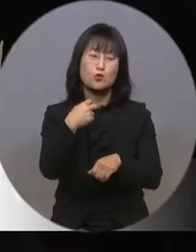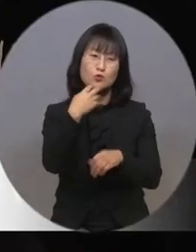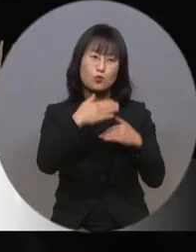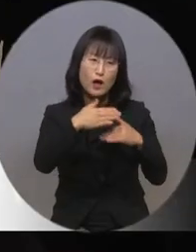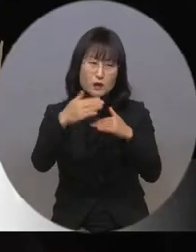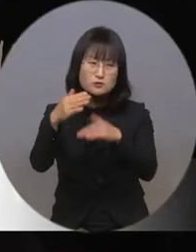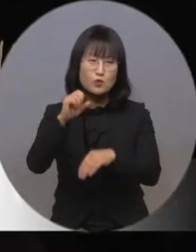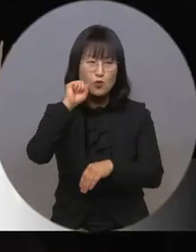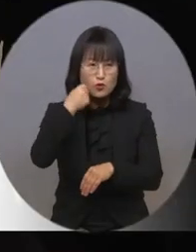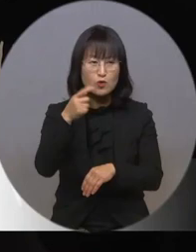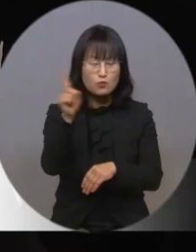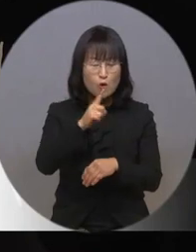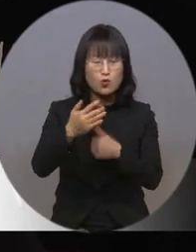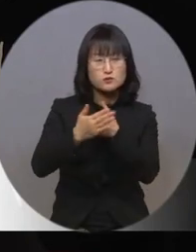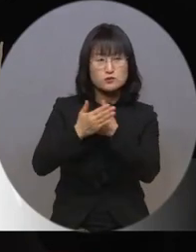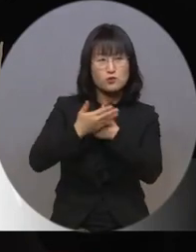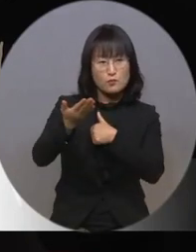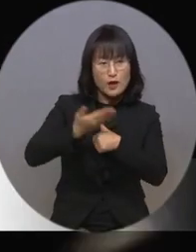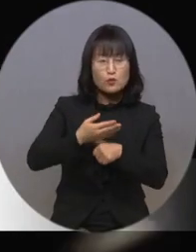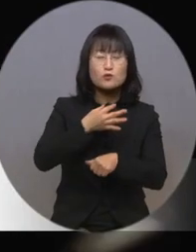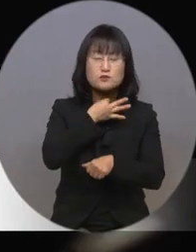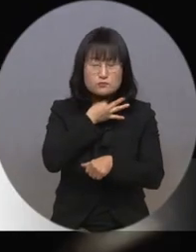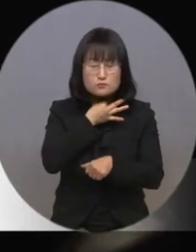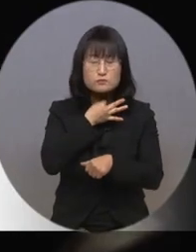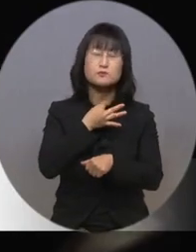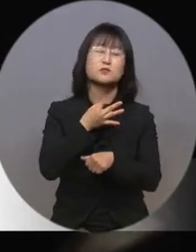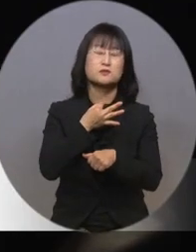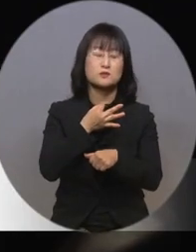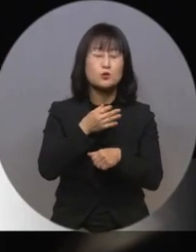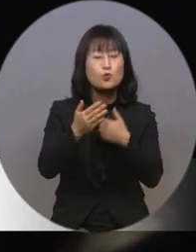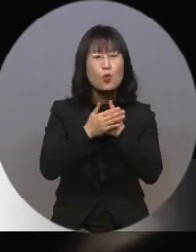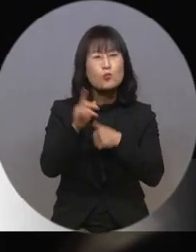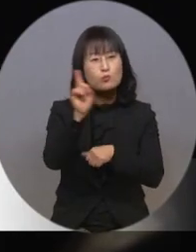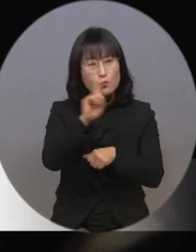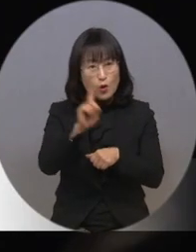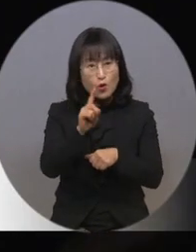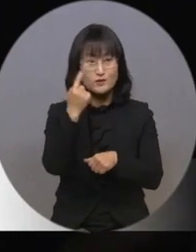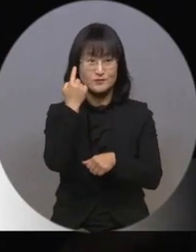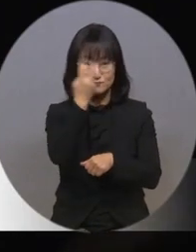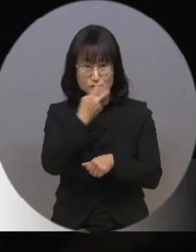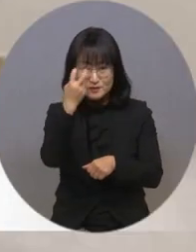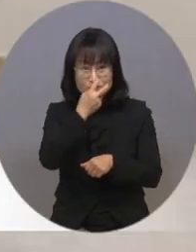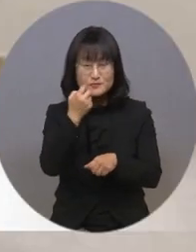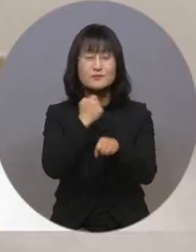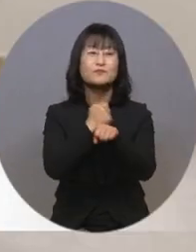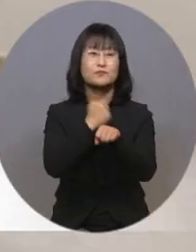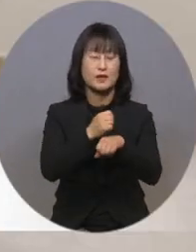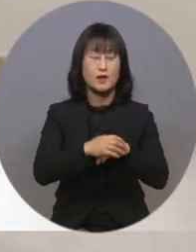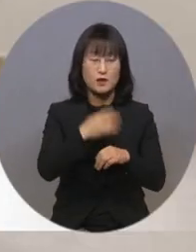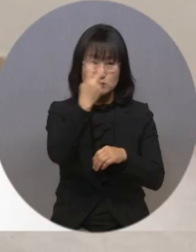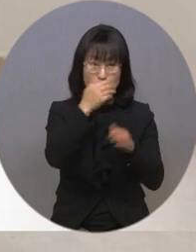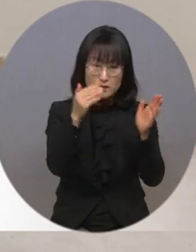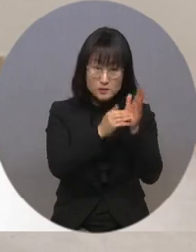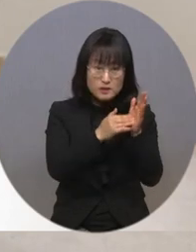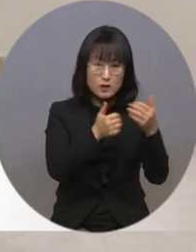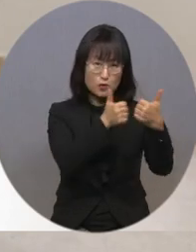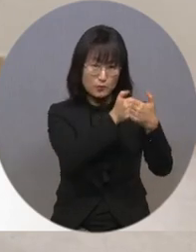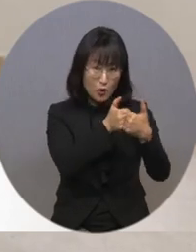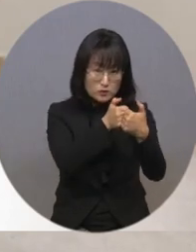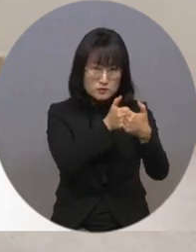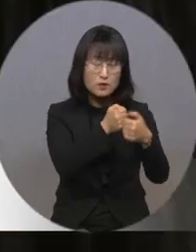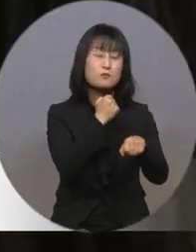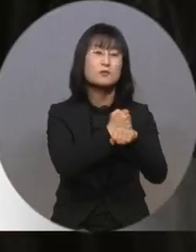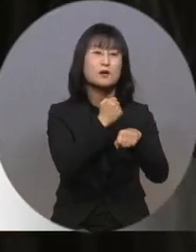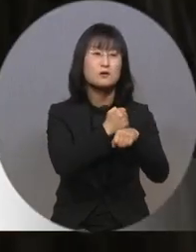어려움, 지원받고 싶은 도움 등을 객관식으로 설문합니다. 설문조사 이후에는 심층 면접을 진행하며